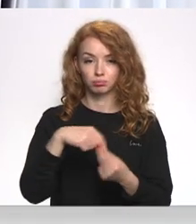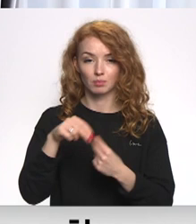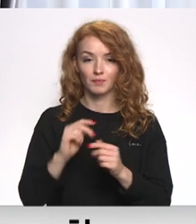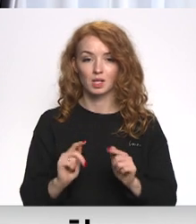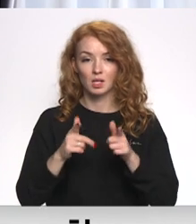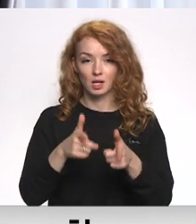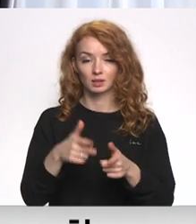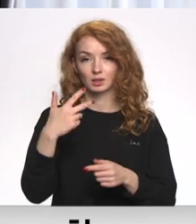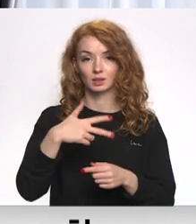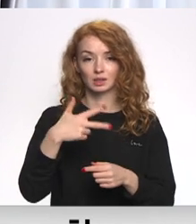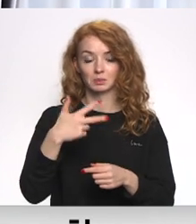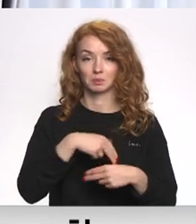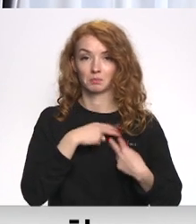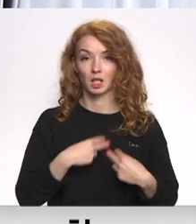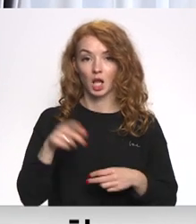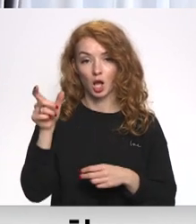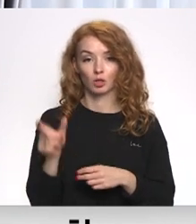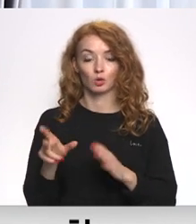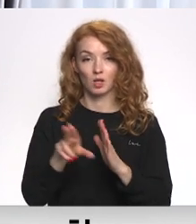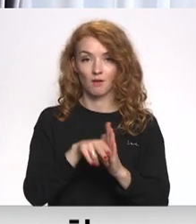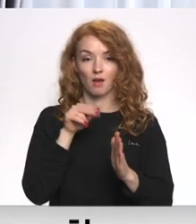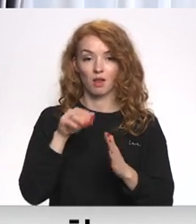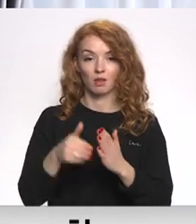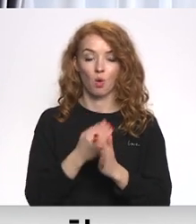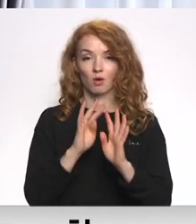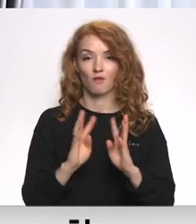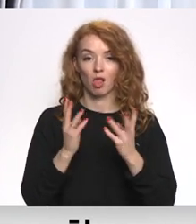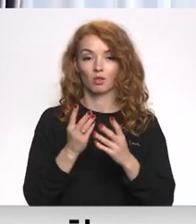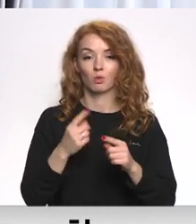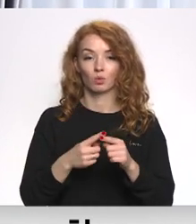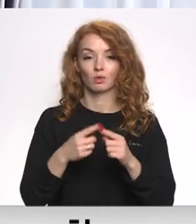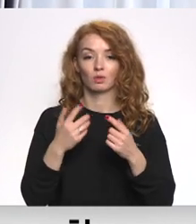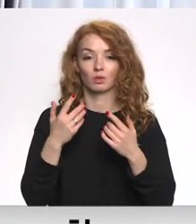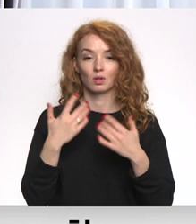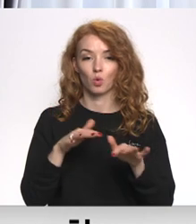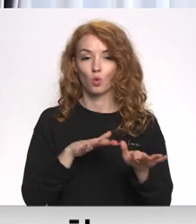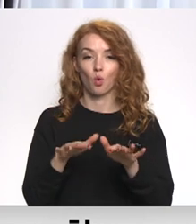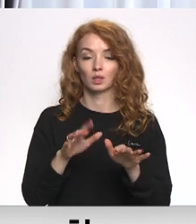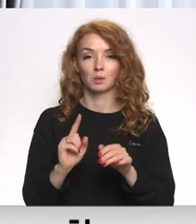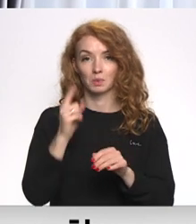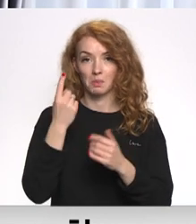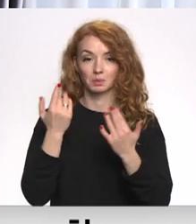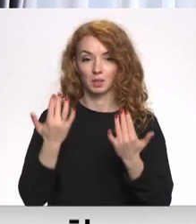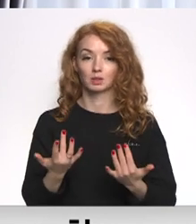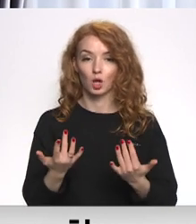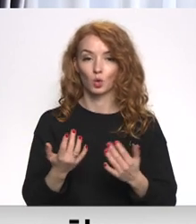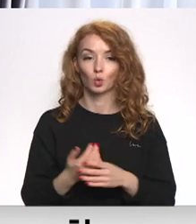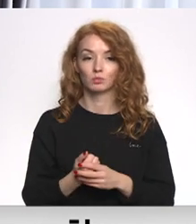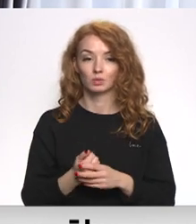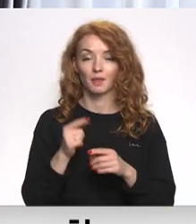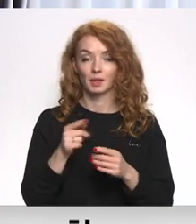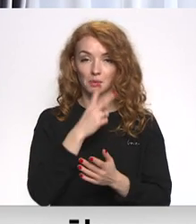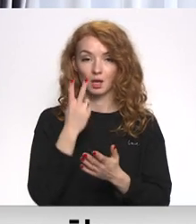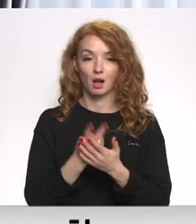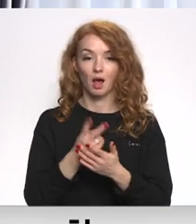kā 30 biedru, tika ievēlēt jaunā valda un tika jau norganizēts pirmais pasākums. Tas